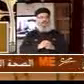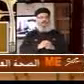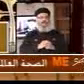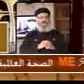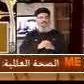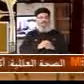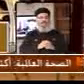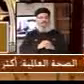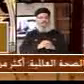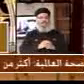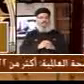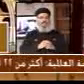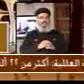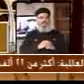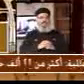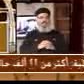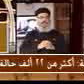الخلاصة